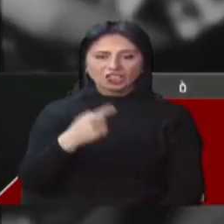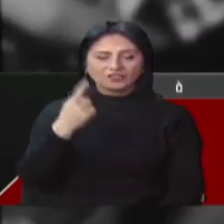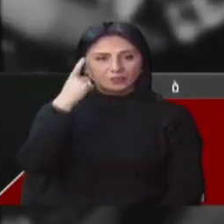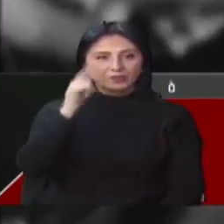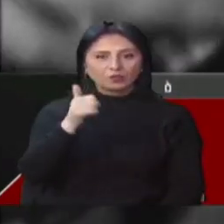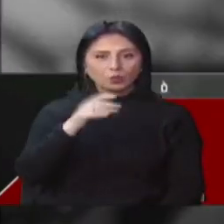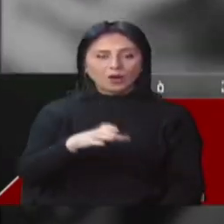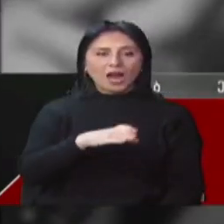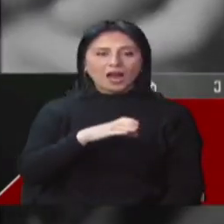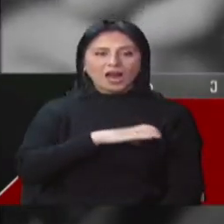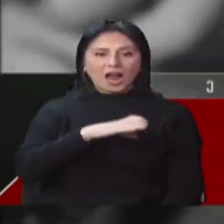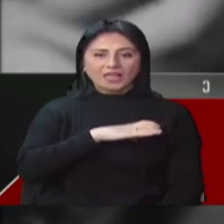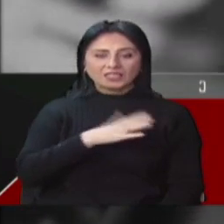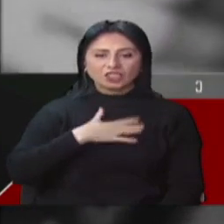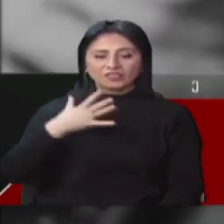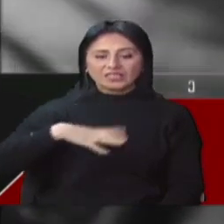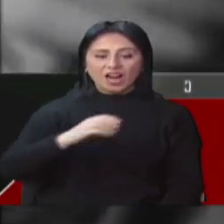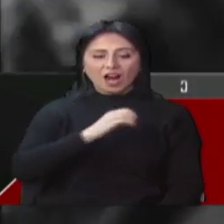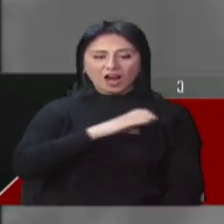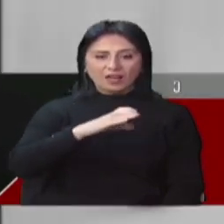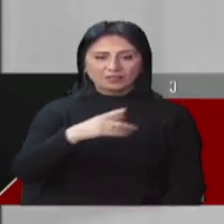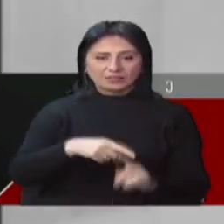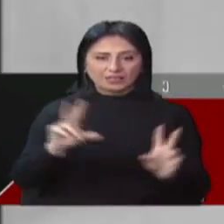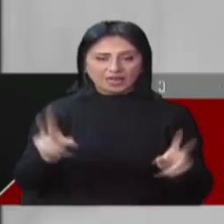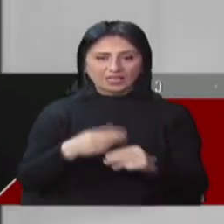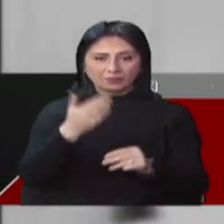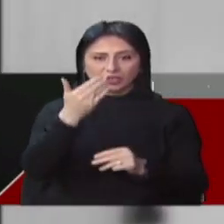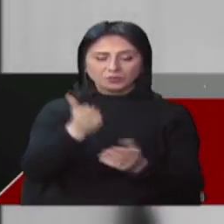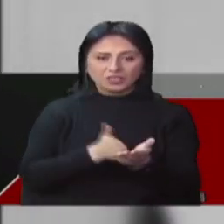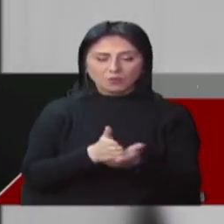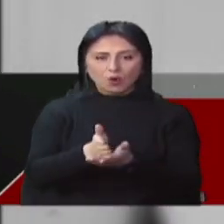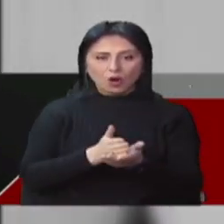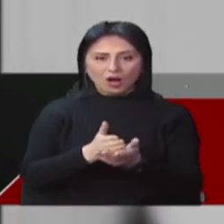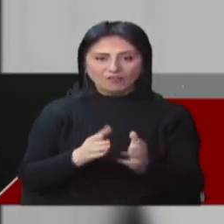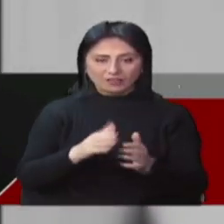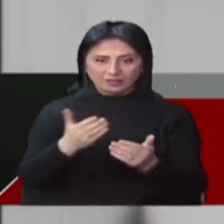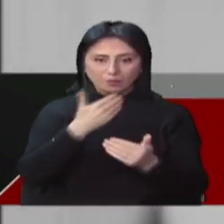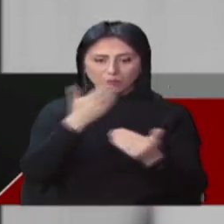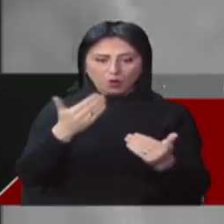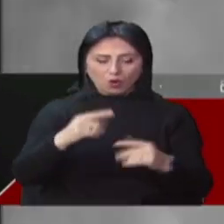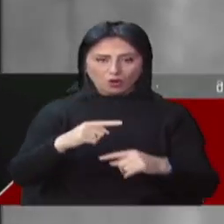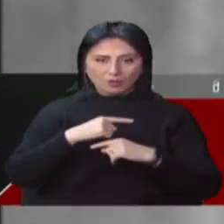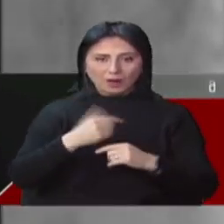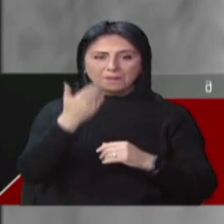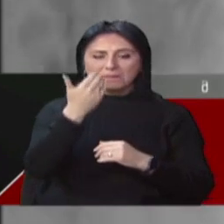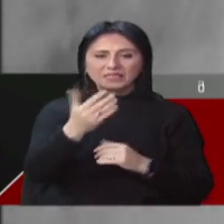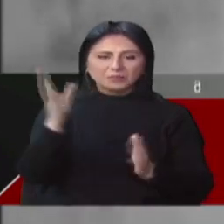როგორც განძის გადამრჩენელი და ეს მისი მოღვაწეობის გვირგვინი, ასე ვთქვა, თორემ მთელი